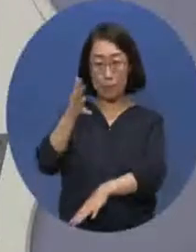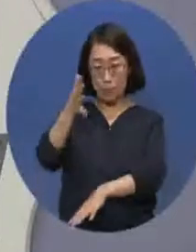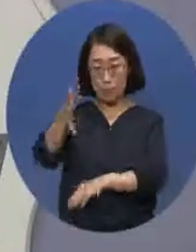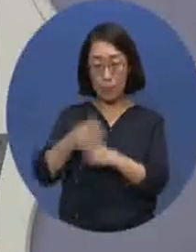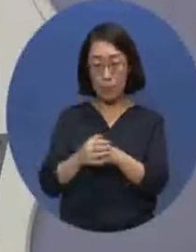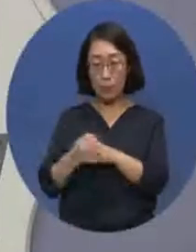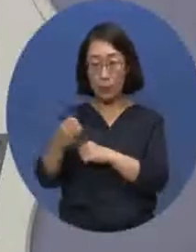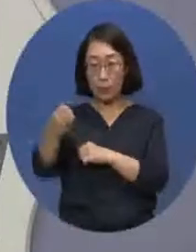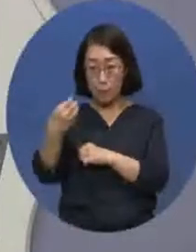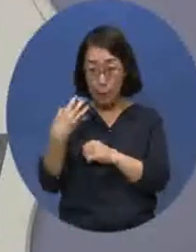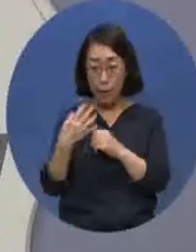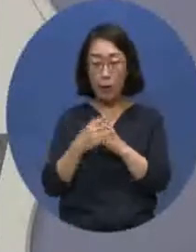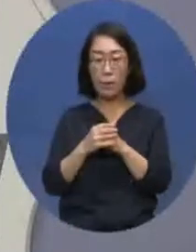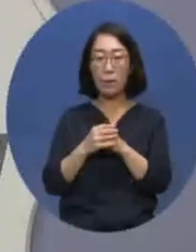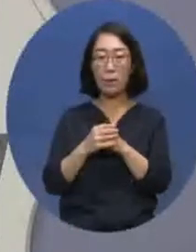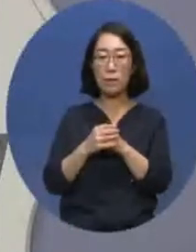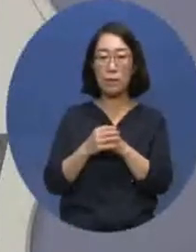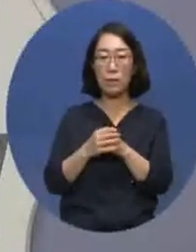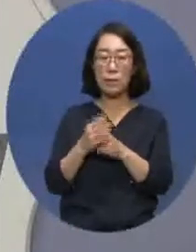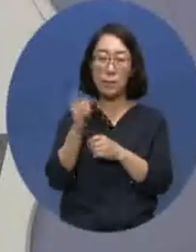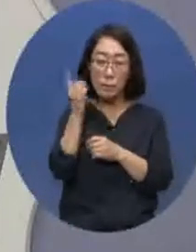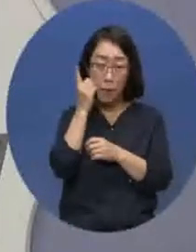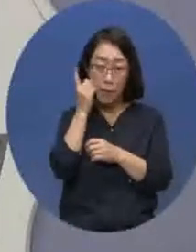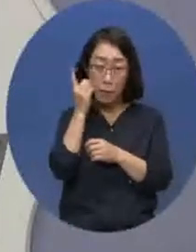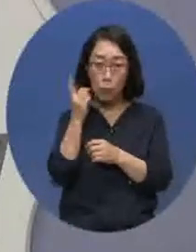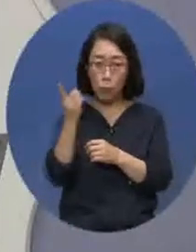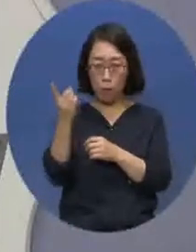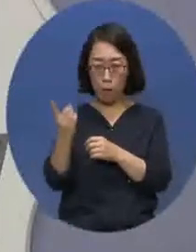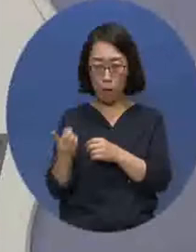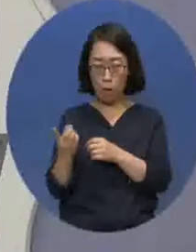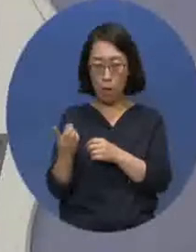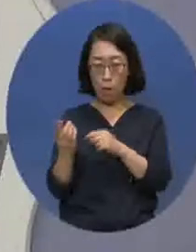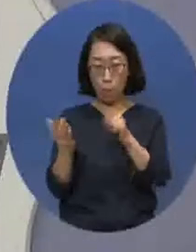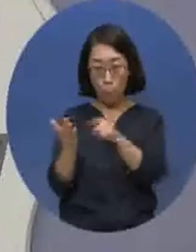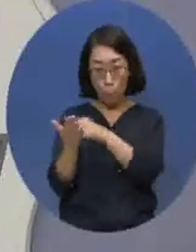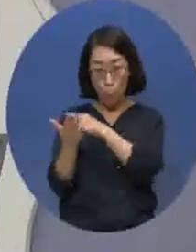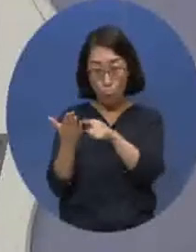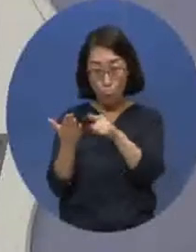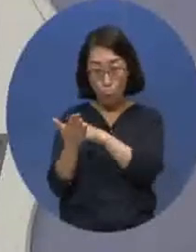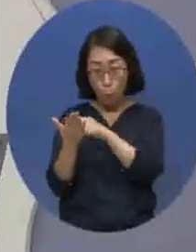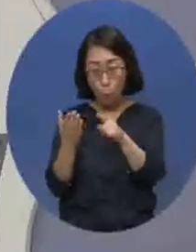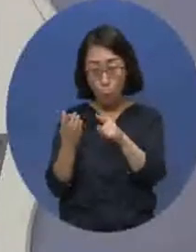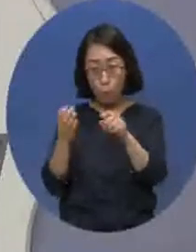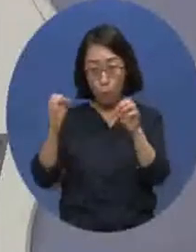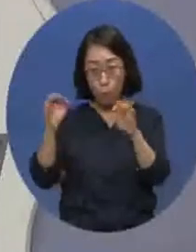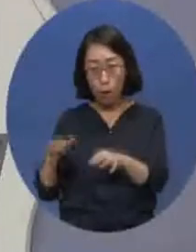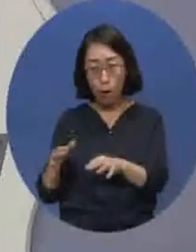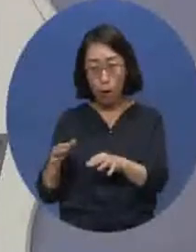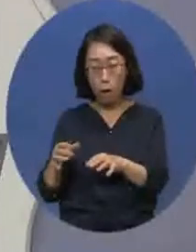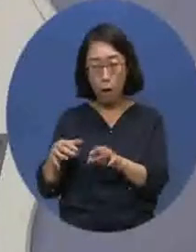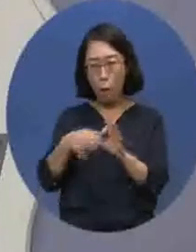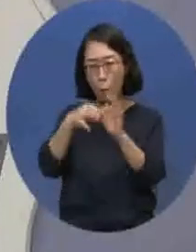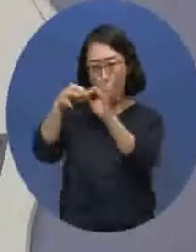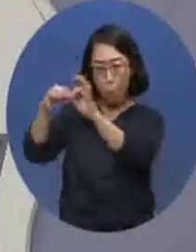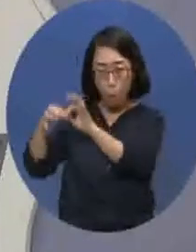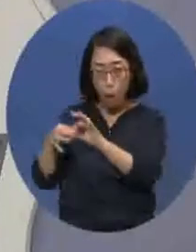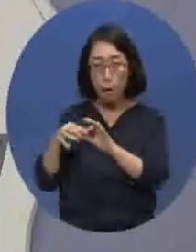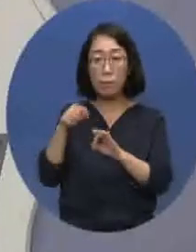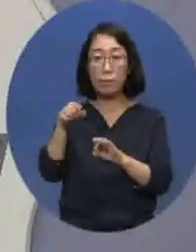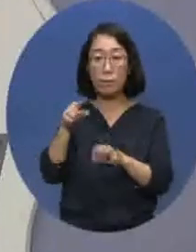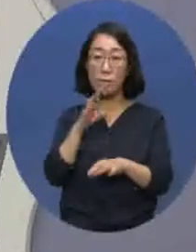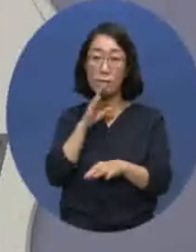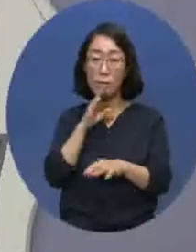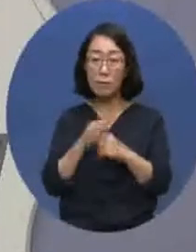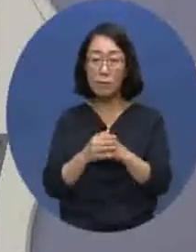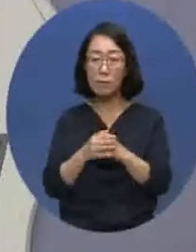말씀하신 우리가 스마트폰의 과학이 모든 생활이 묶여 있는 자 이런 데에서 어